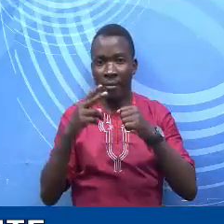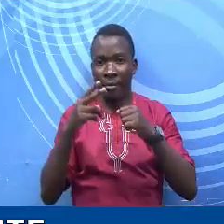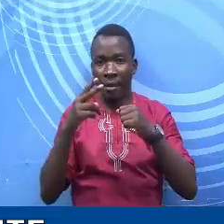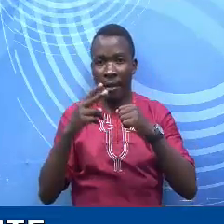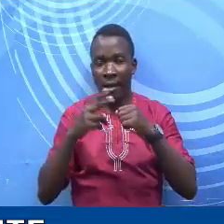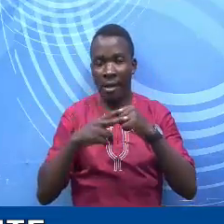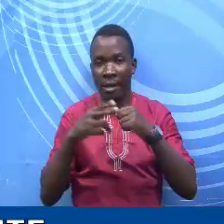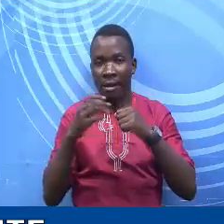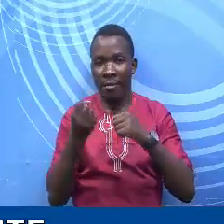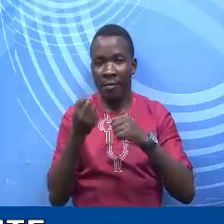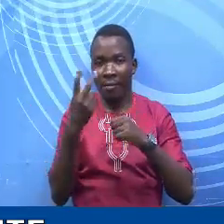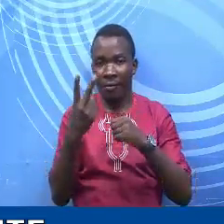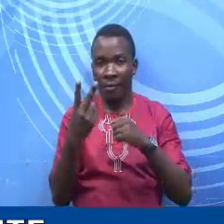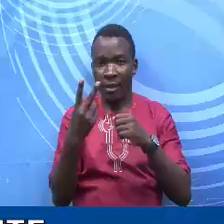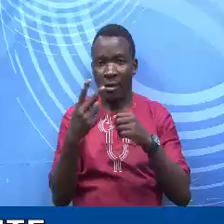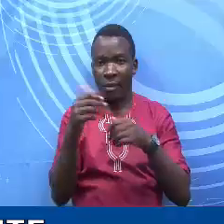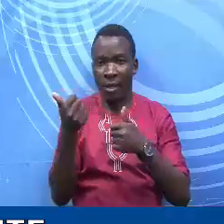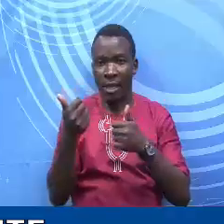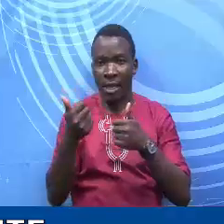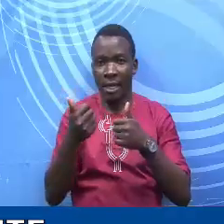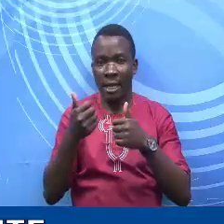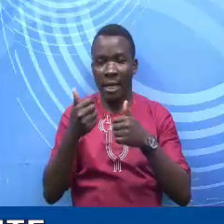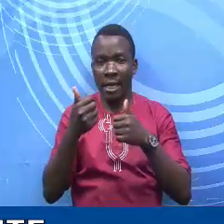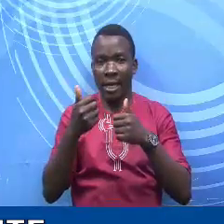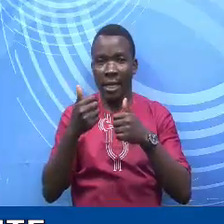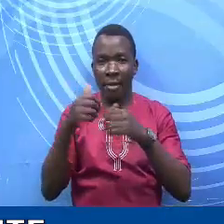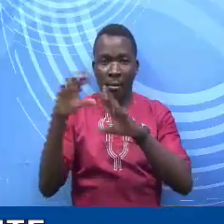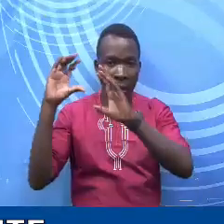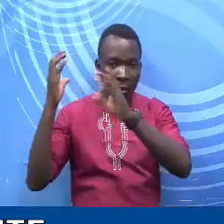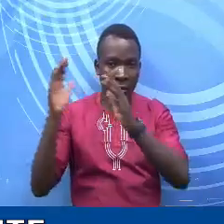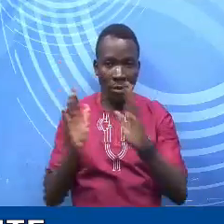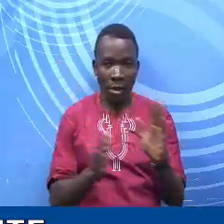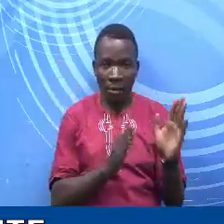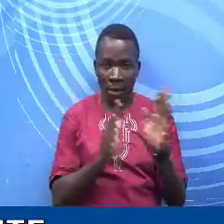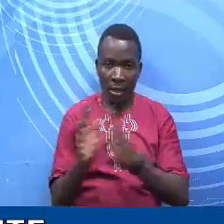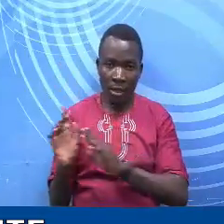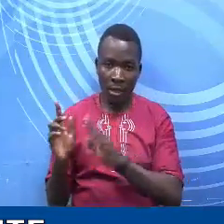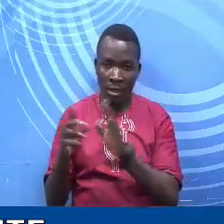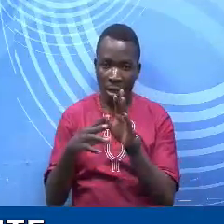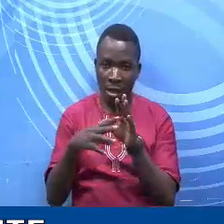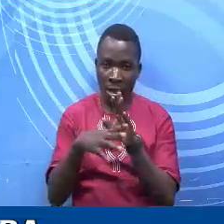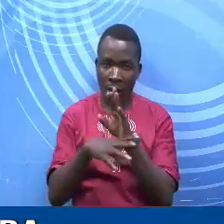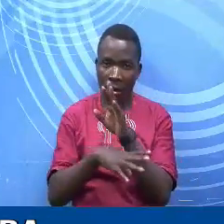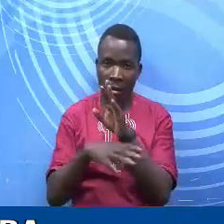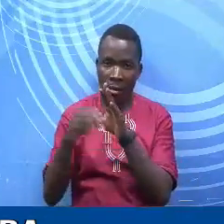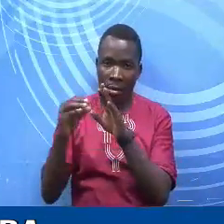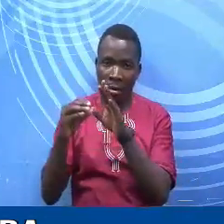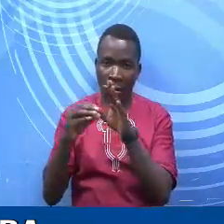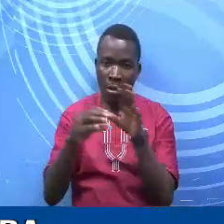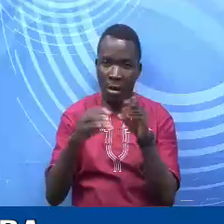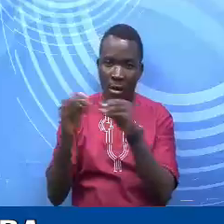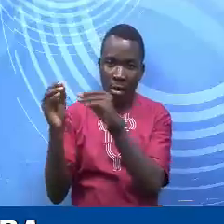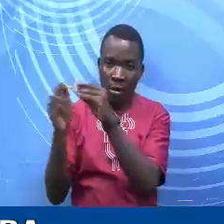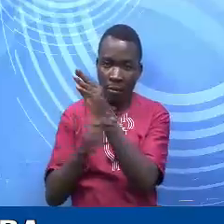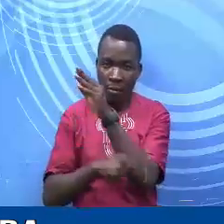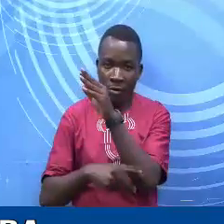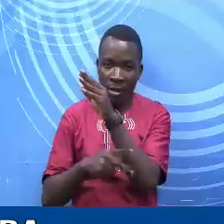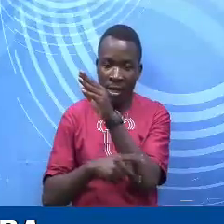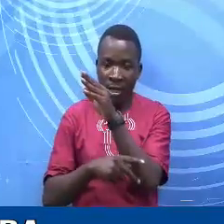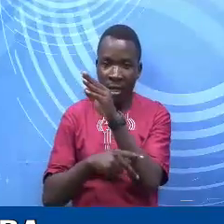5,252. Mu yandi makuru twahabateguriye, reka twerekeze mu ntara y'Amajyepfo mu karere ka